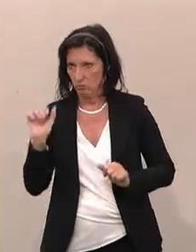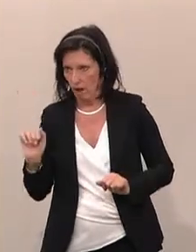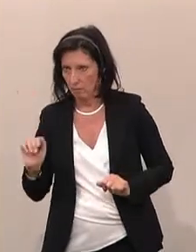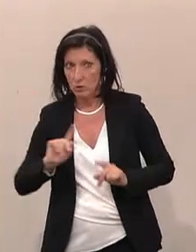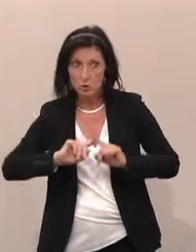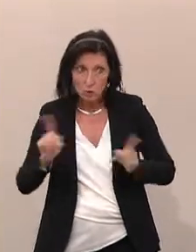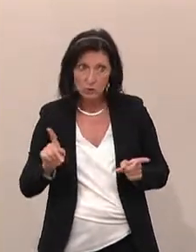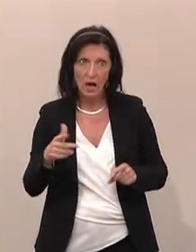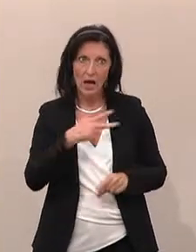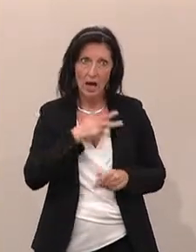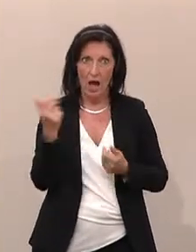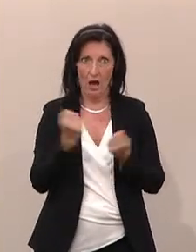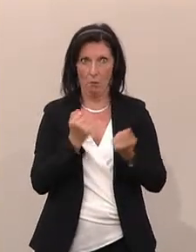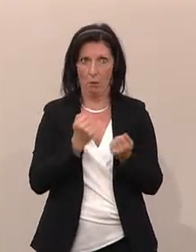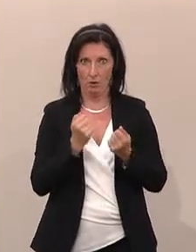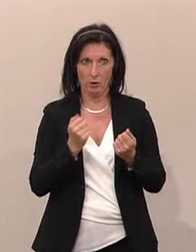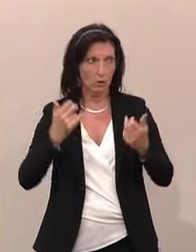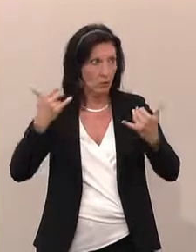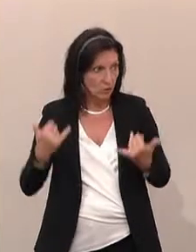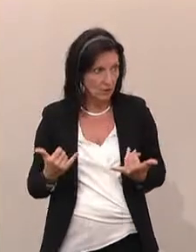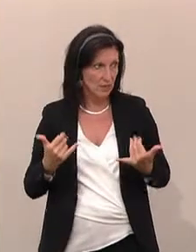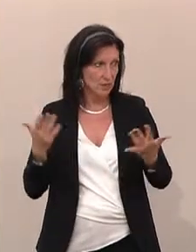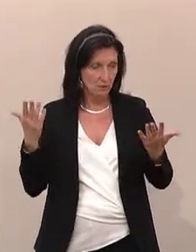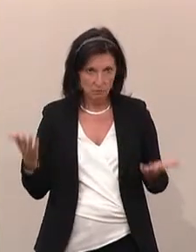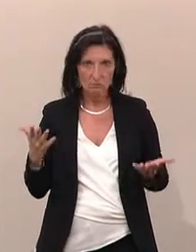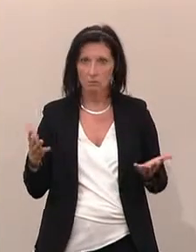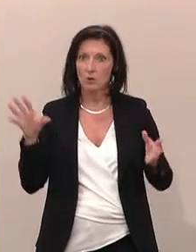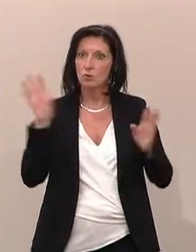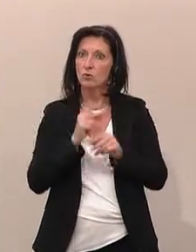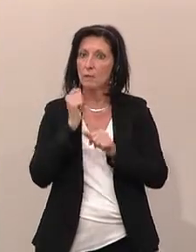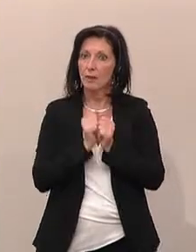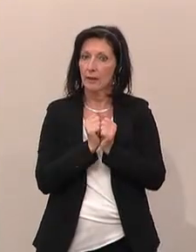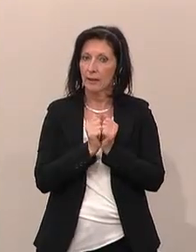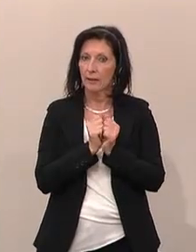reale Politik, die passiert ist, und da heute wird zusammengerechnet und die Zusammenrechnung